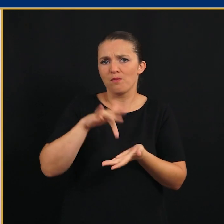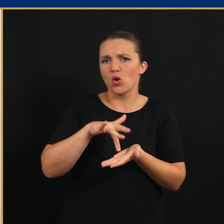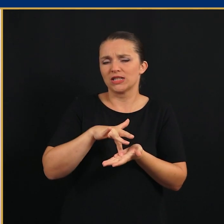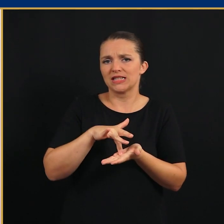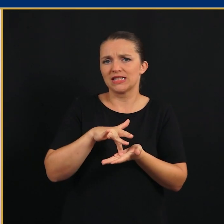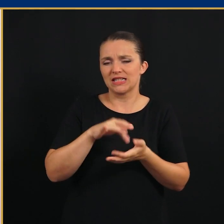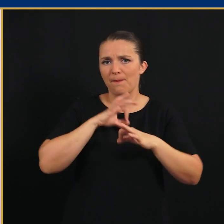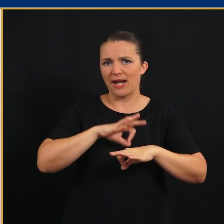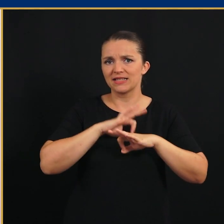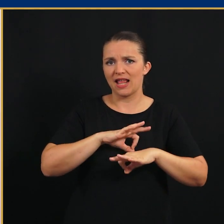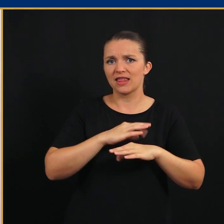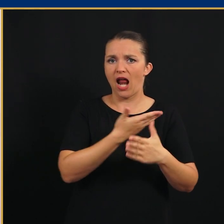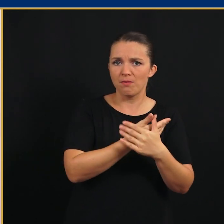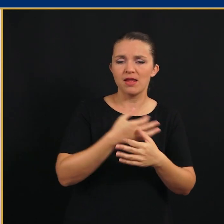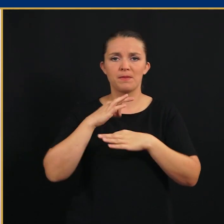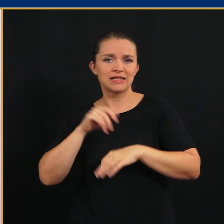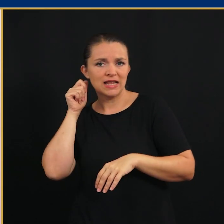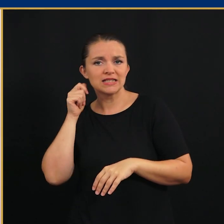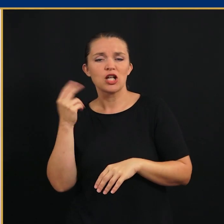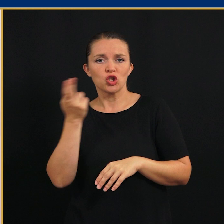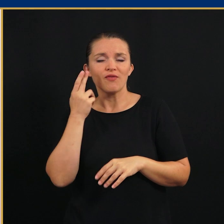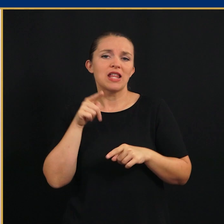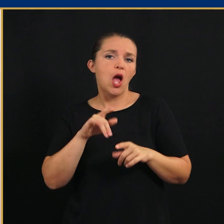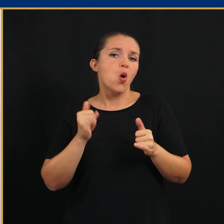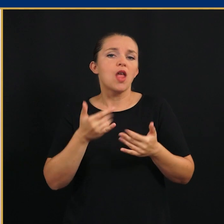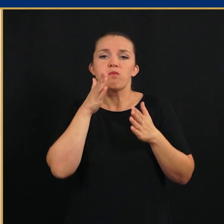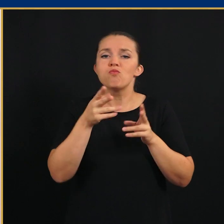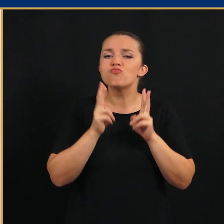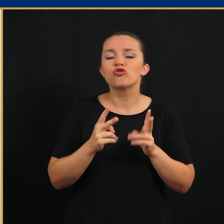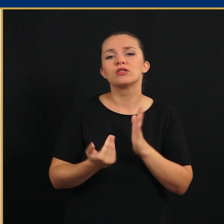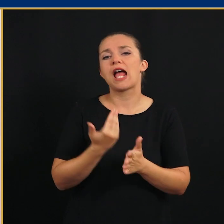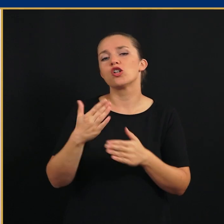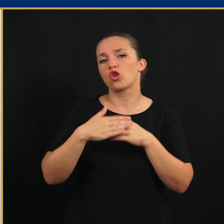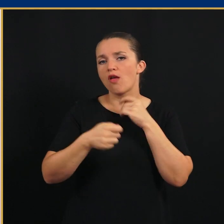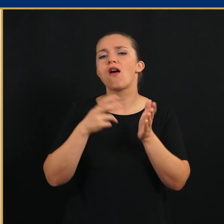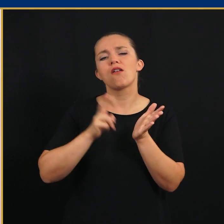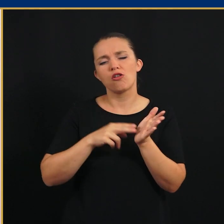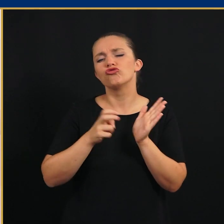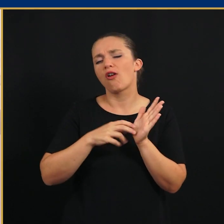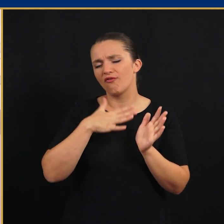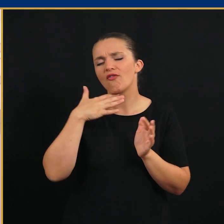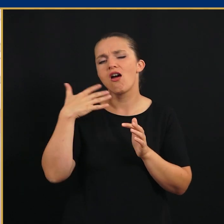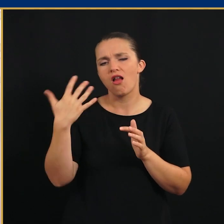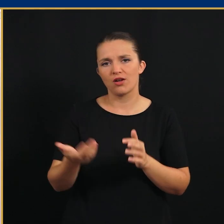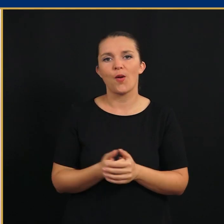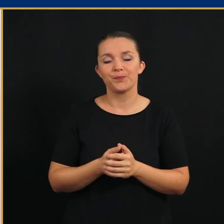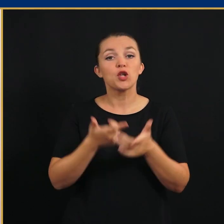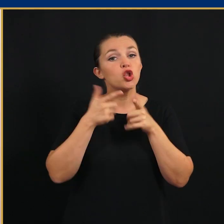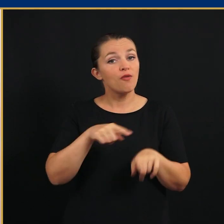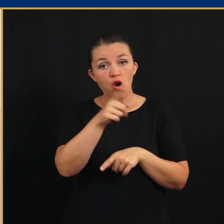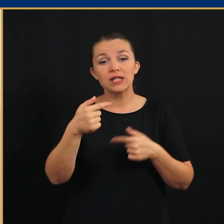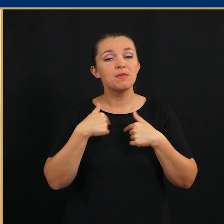na poziciji predsednika Albanije in predsednice Slovenije, tako da bo možnosti za sodelovanje res še